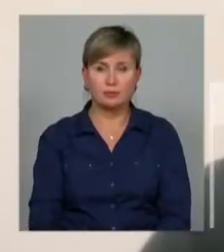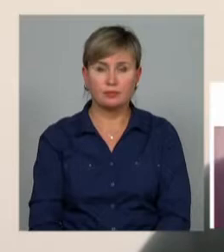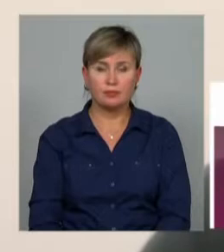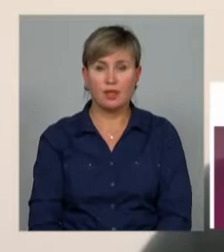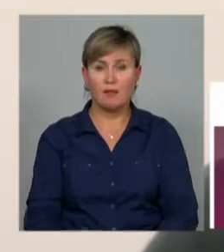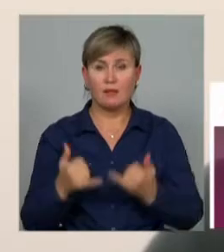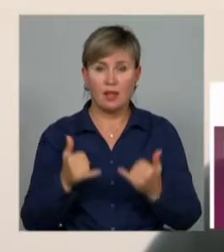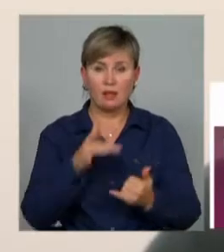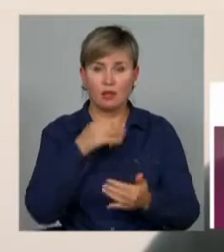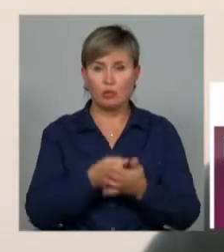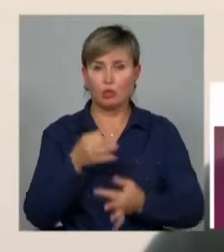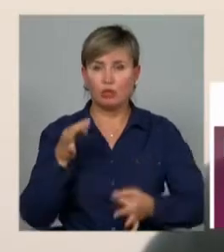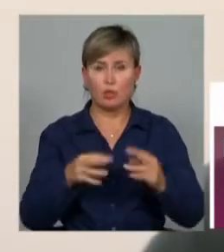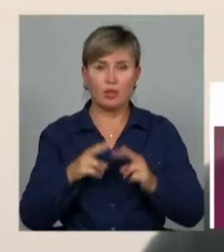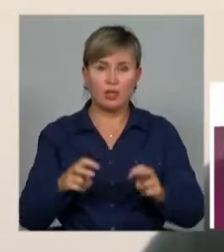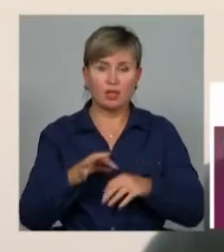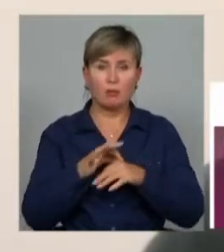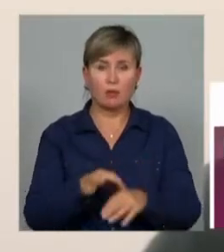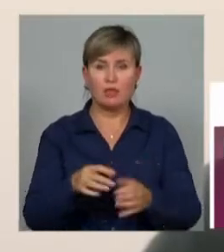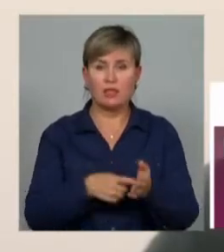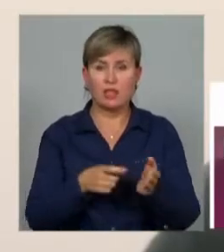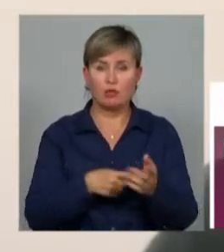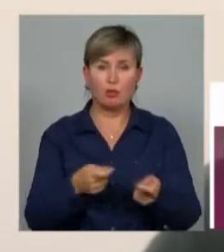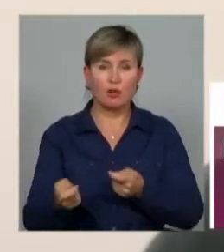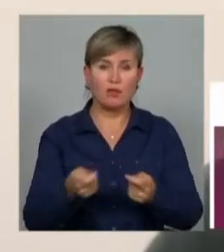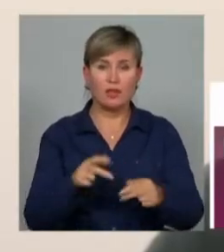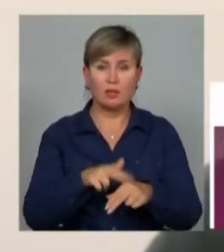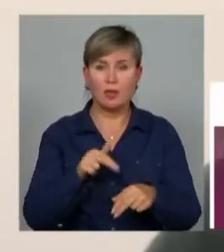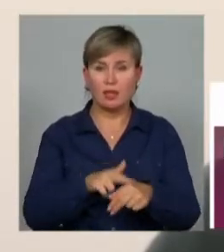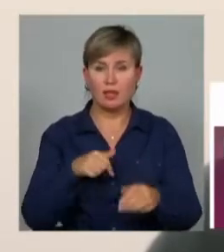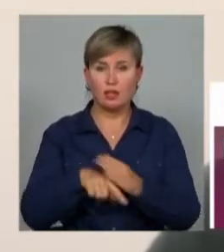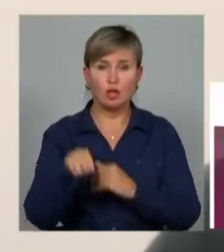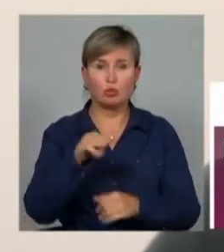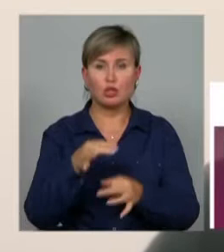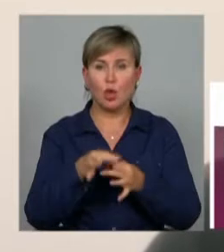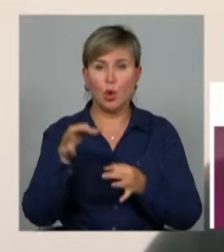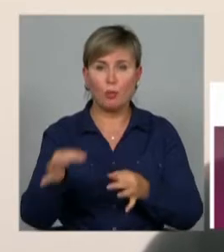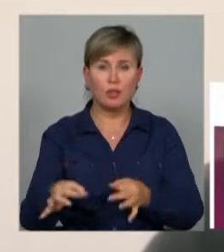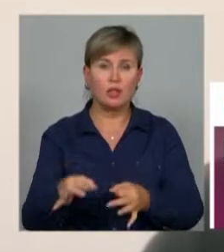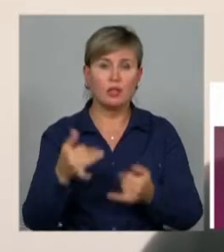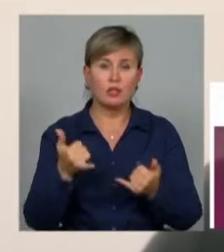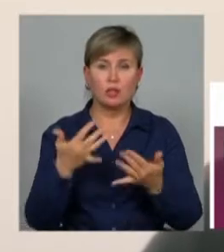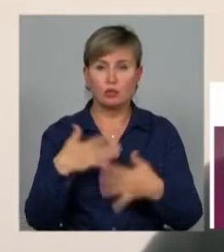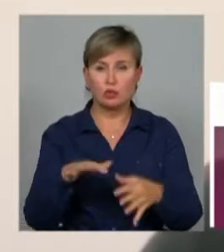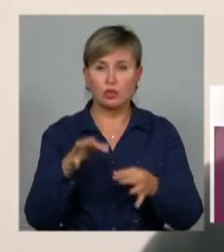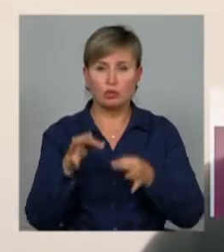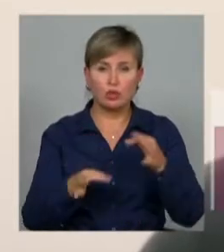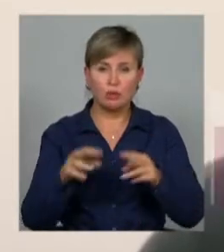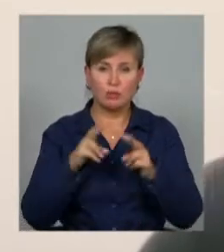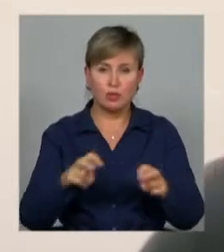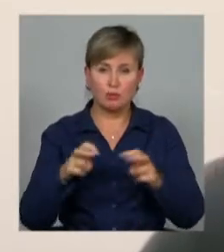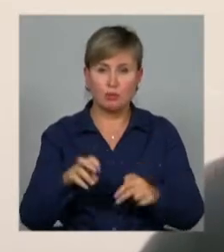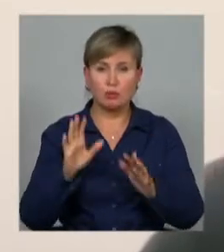В данное время досудебное расследование проводит следственное управление департамента полиции Туркестанской области. Назначен ряд экспертиз, по результатам будет